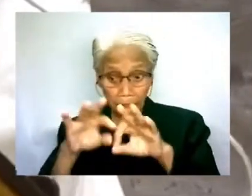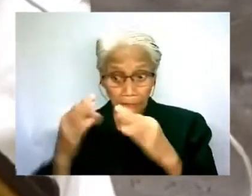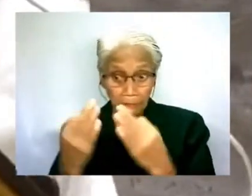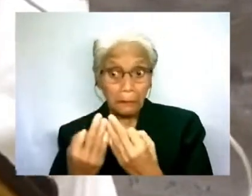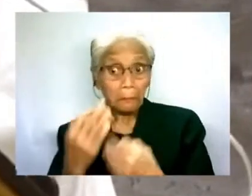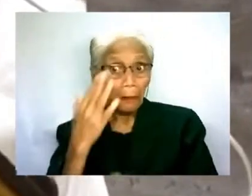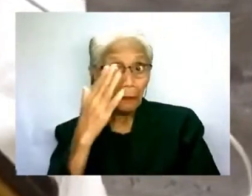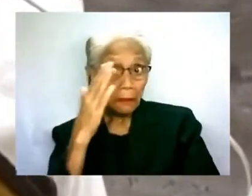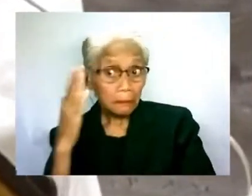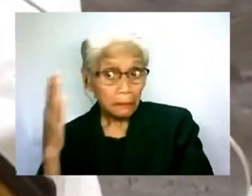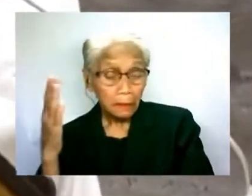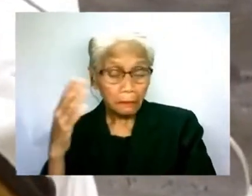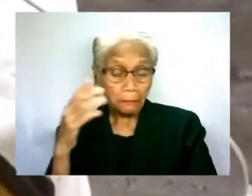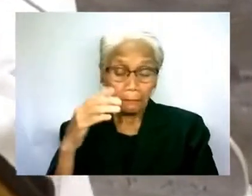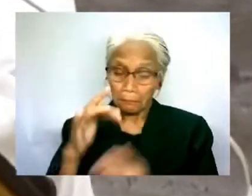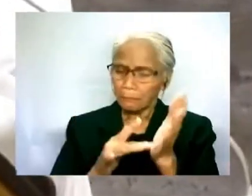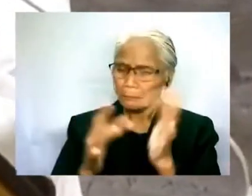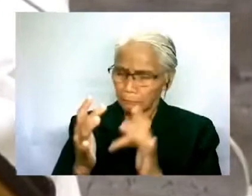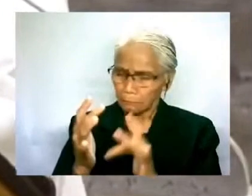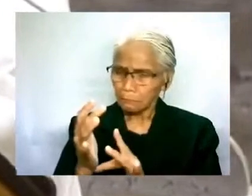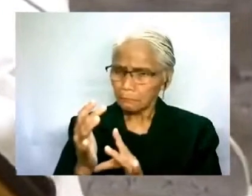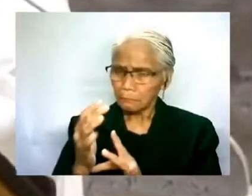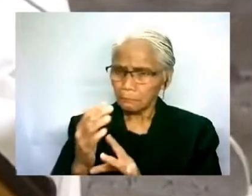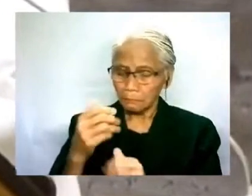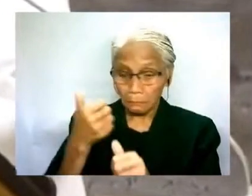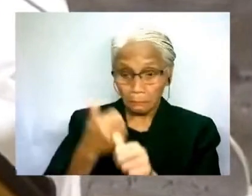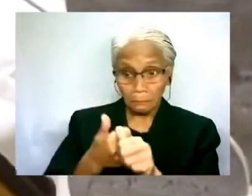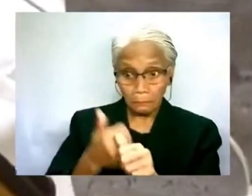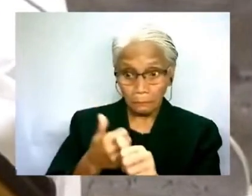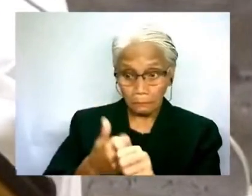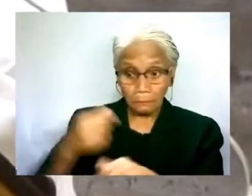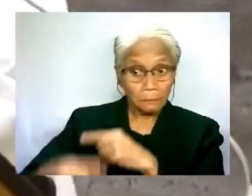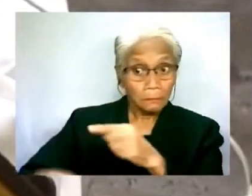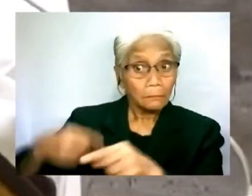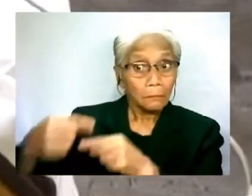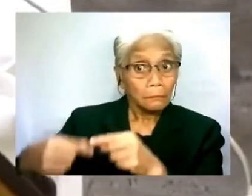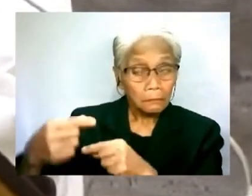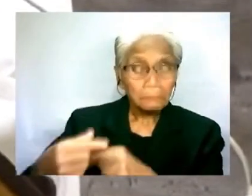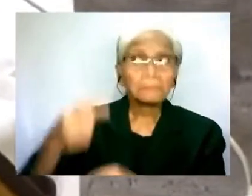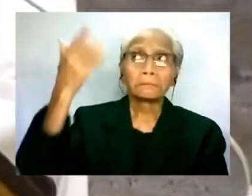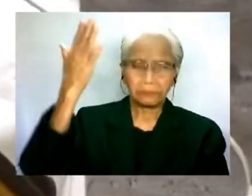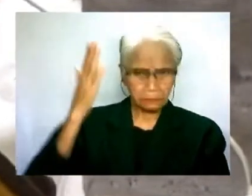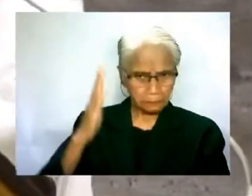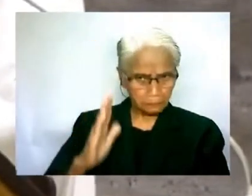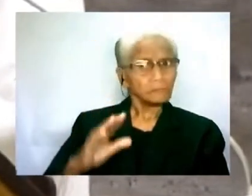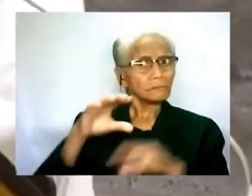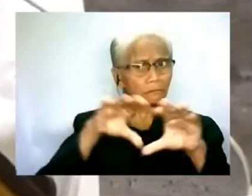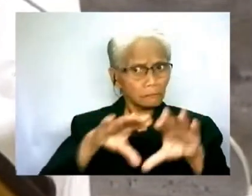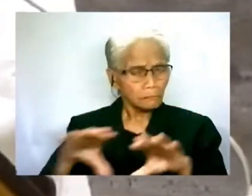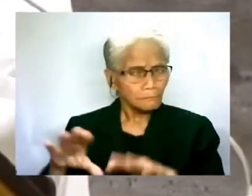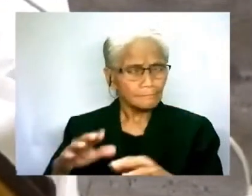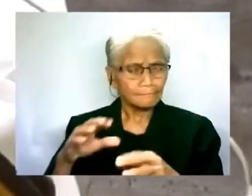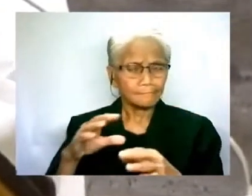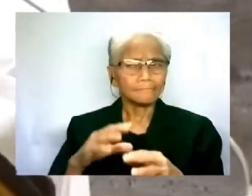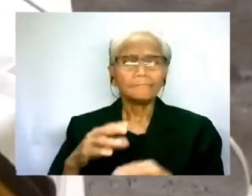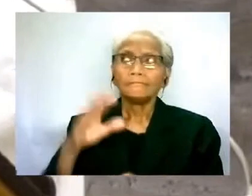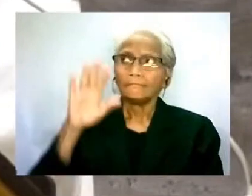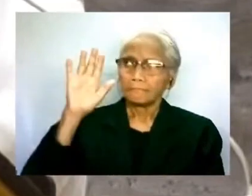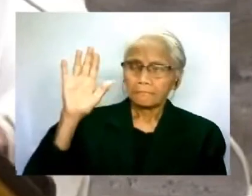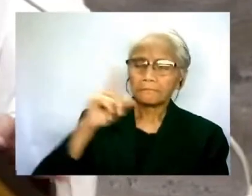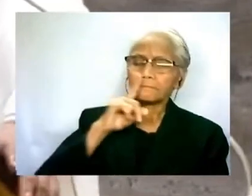sa bawat henerasyon ay tinutupad ng Diyos ang kanyang pangako sa kanila.